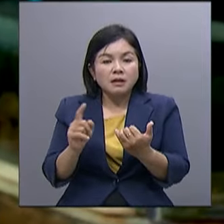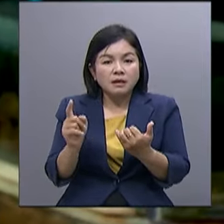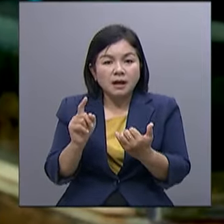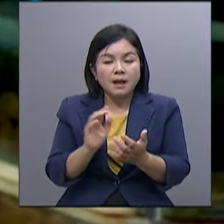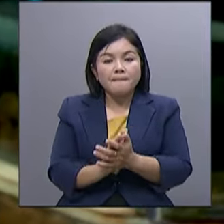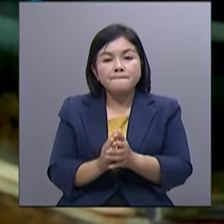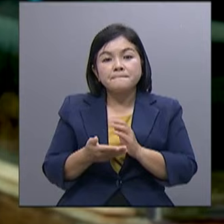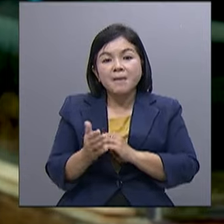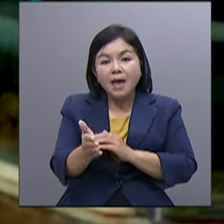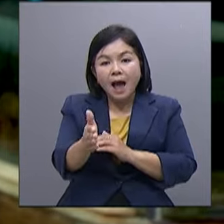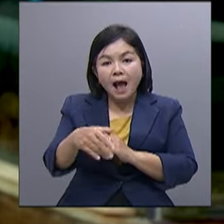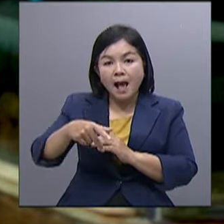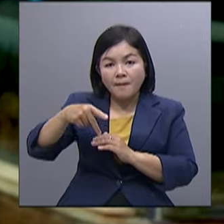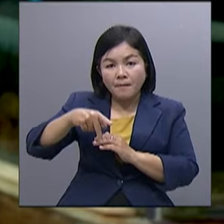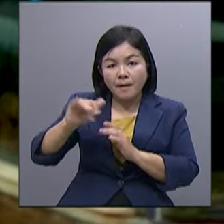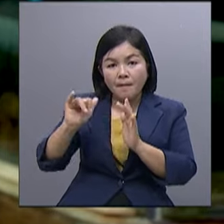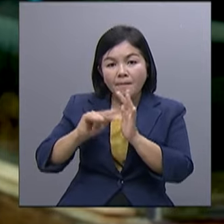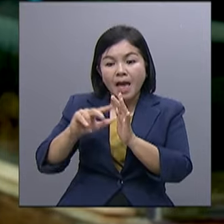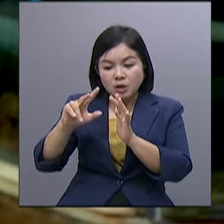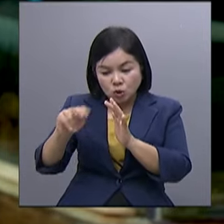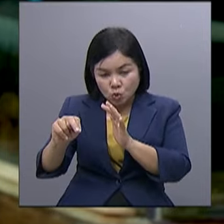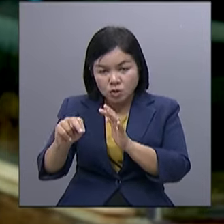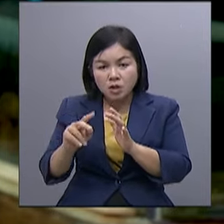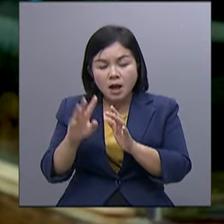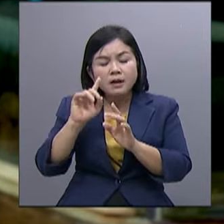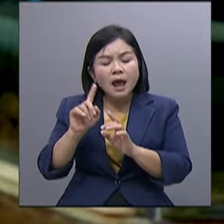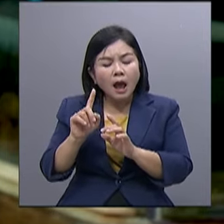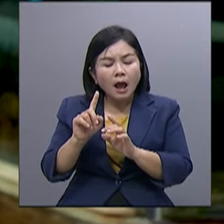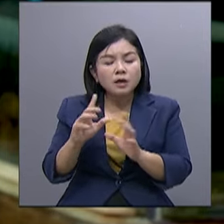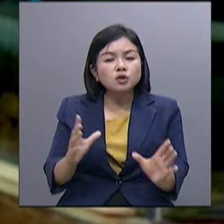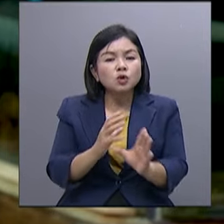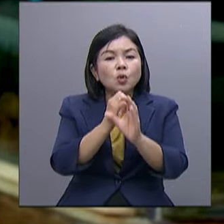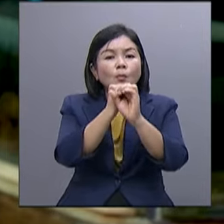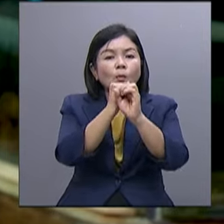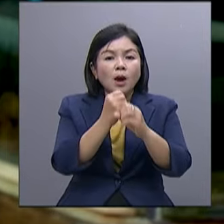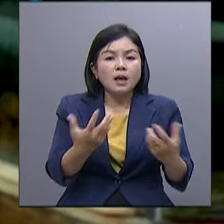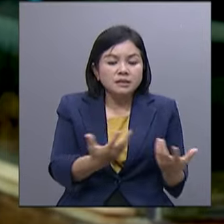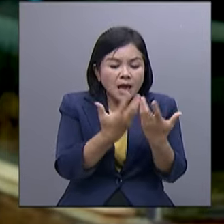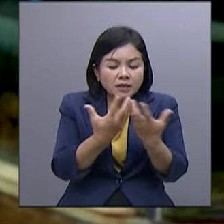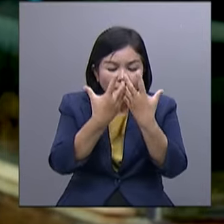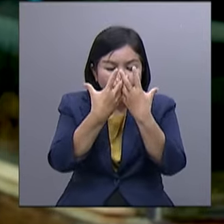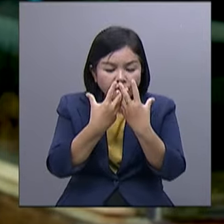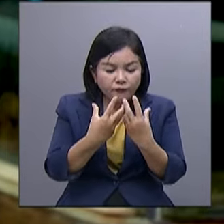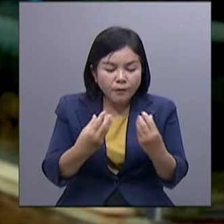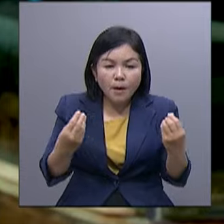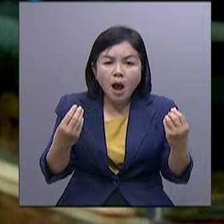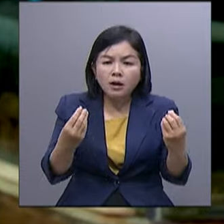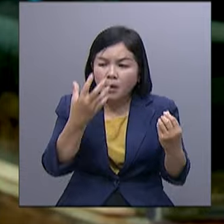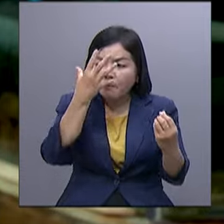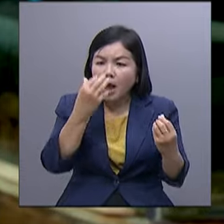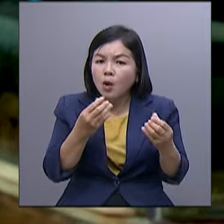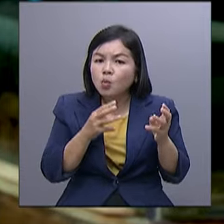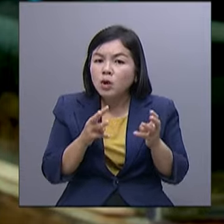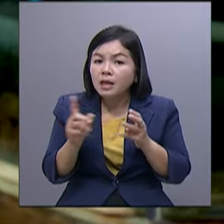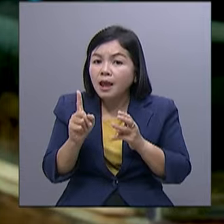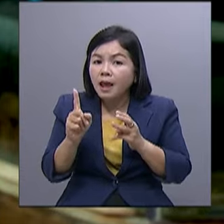วิทยาศาสตร์ทางทะเลเริ่มจะสามารถสรุปสาเหตุของหญ้าทะเลที่หายไปจากธรรมชาติได้แลก็มีวิธีที่